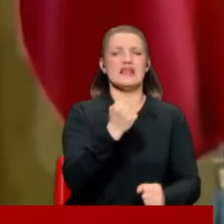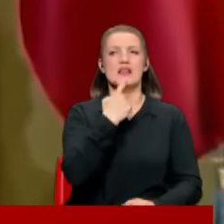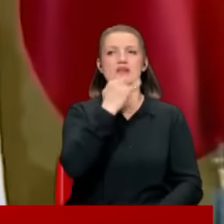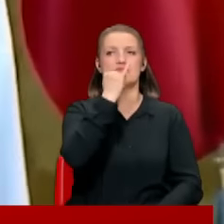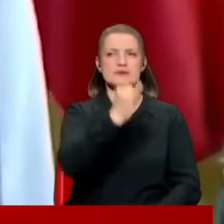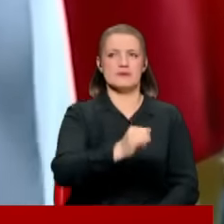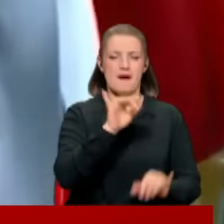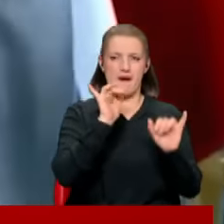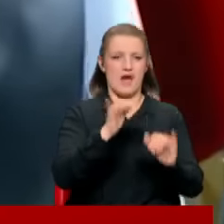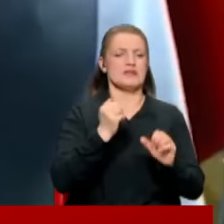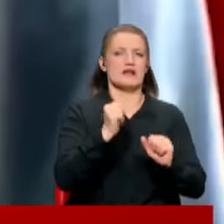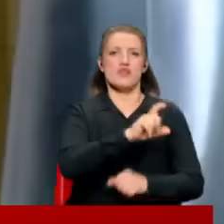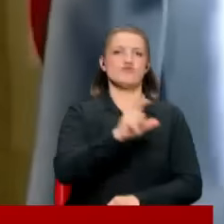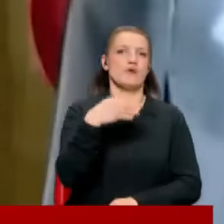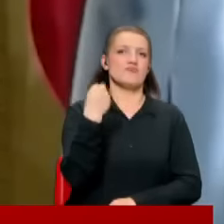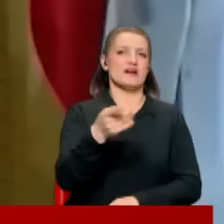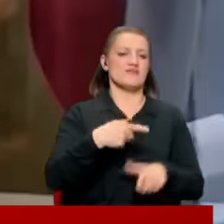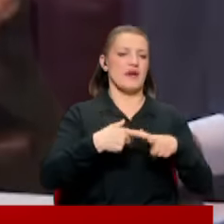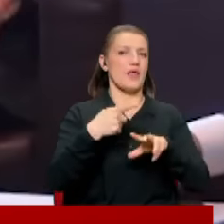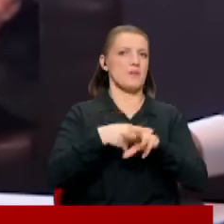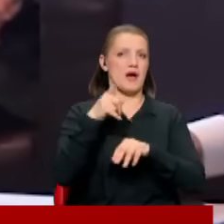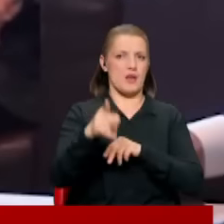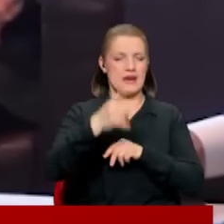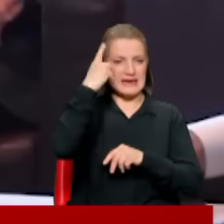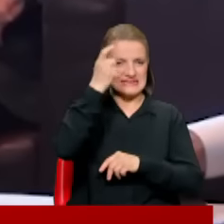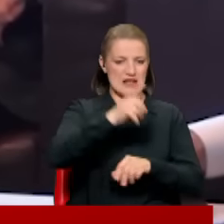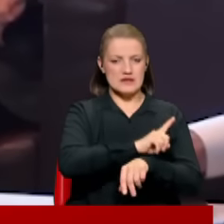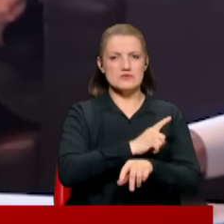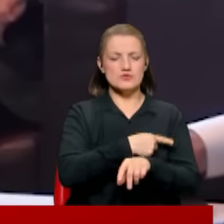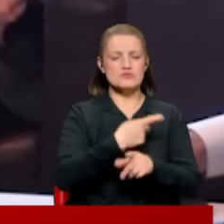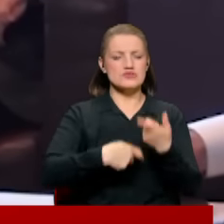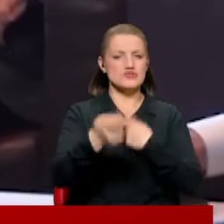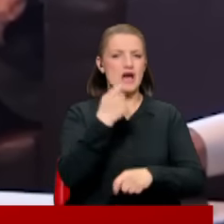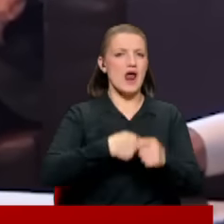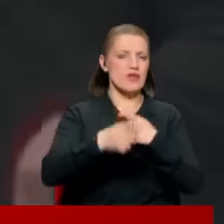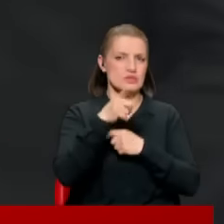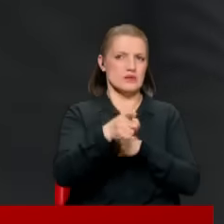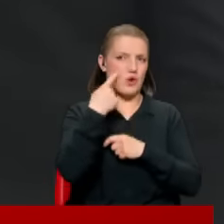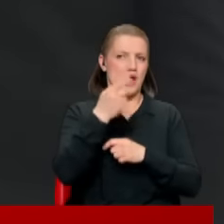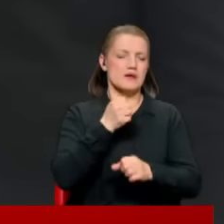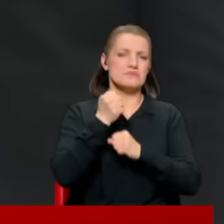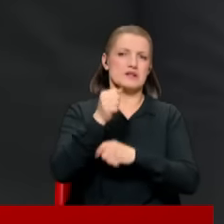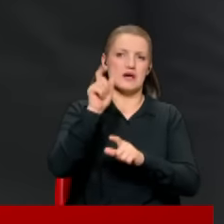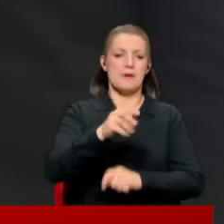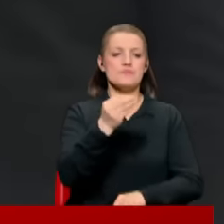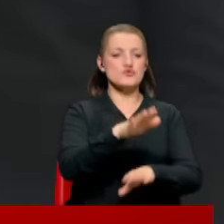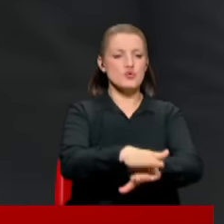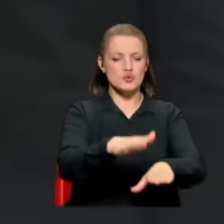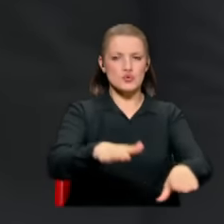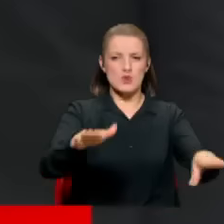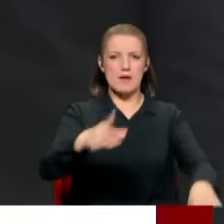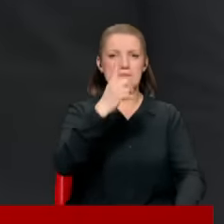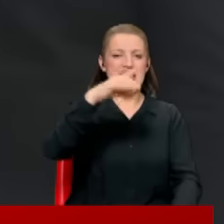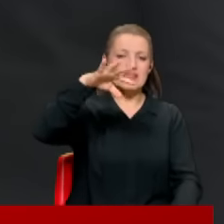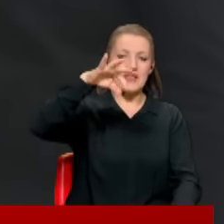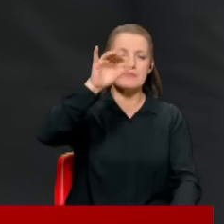söylemlerine aynı sertlikte yanıt verdi Fatih Erbakan. İsrail'le süren ticaret üzerinden de yüklendi. Minicik yavrulara bir